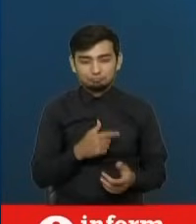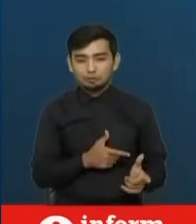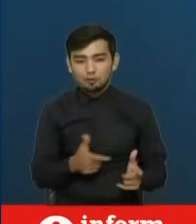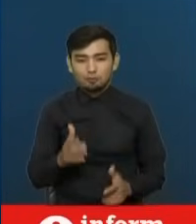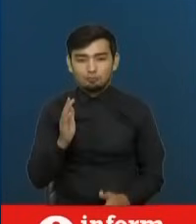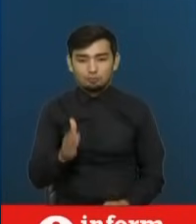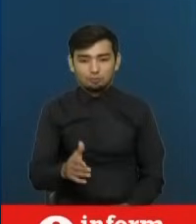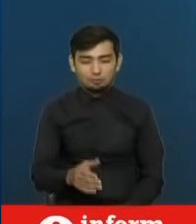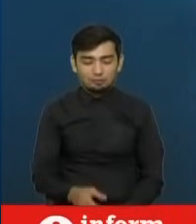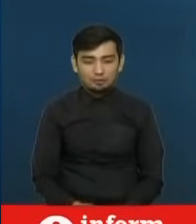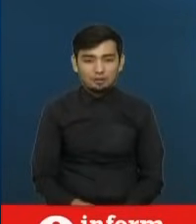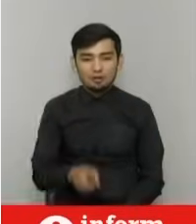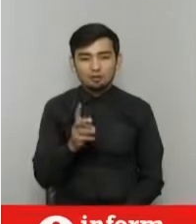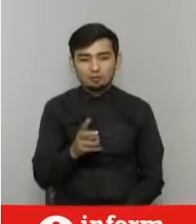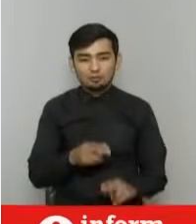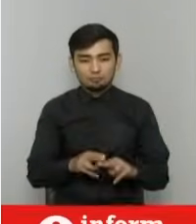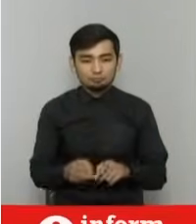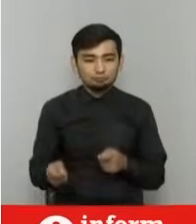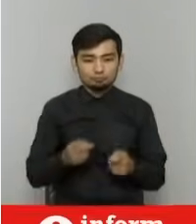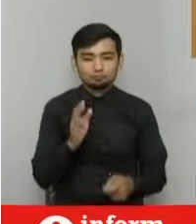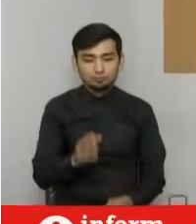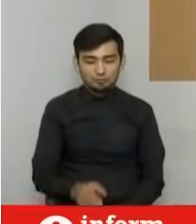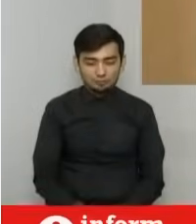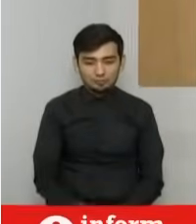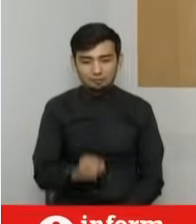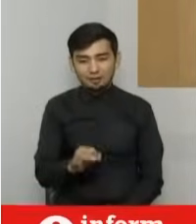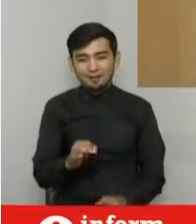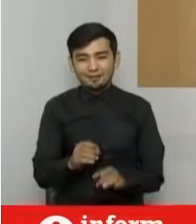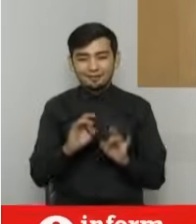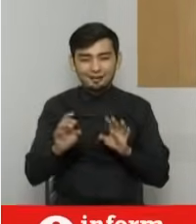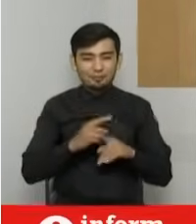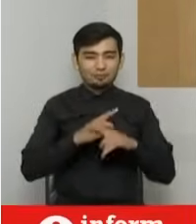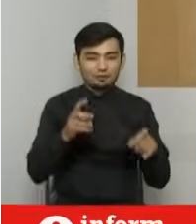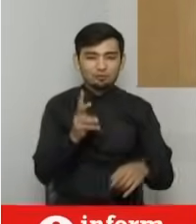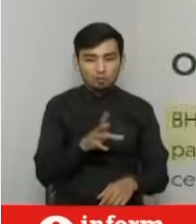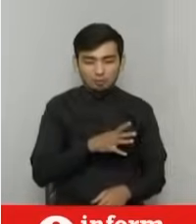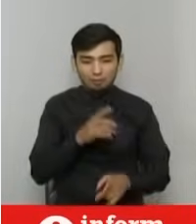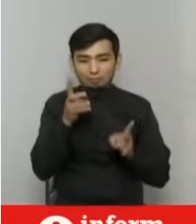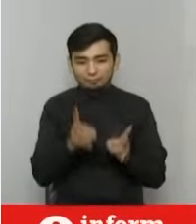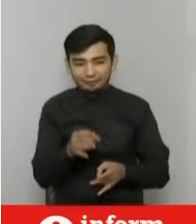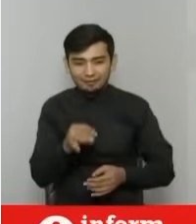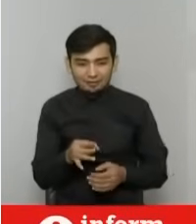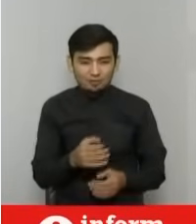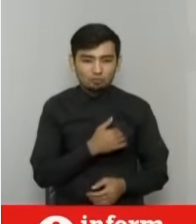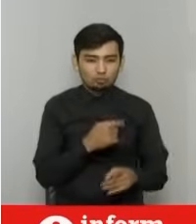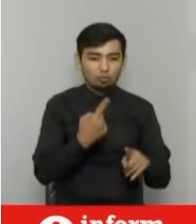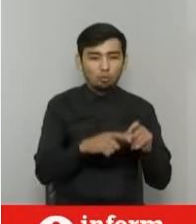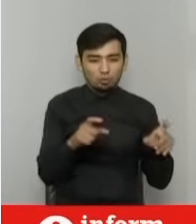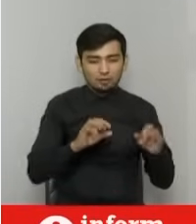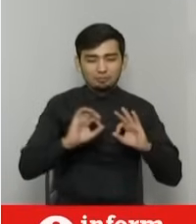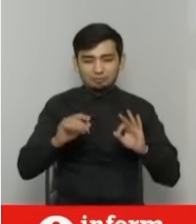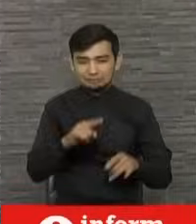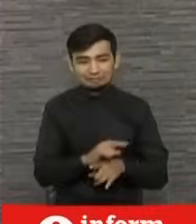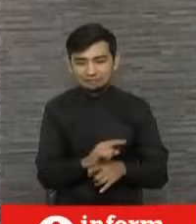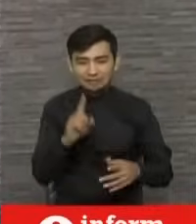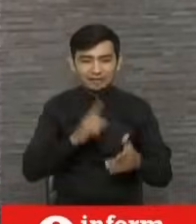Постав вам доставит но судя по комментариям к объявлению кто-то уже обжёгся и пытается предостеречь других специалисты